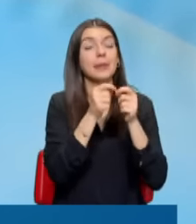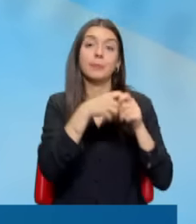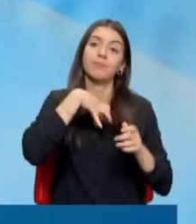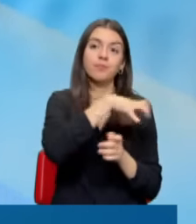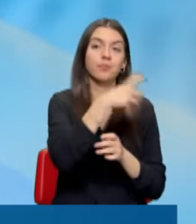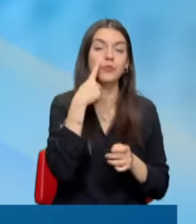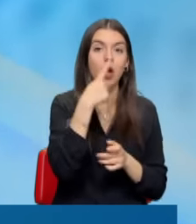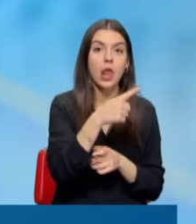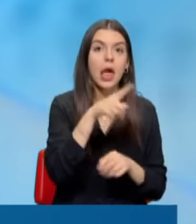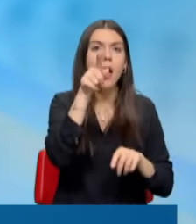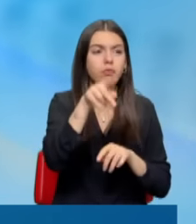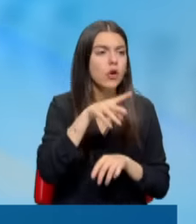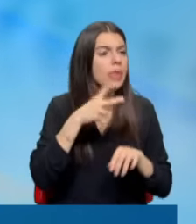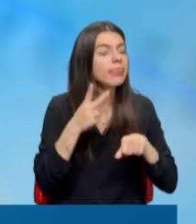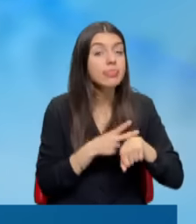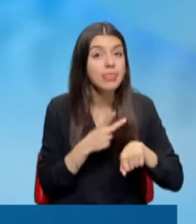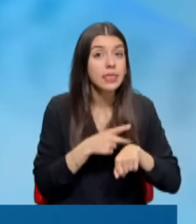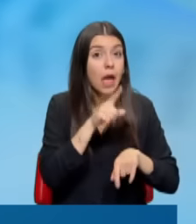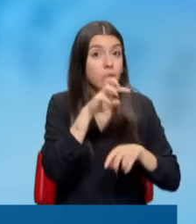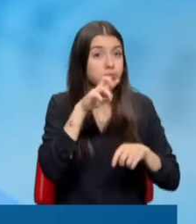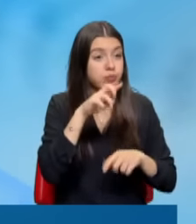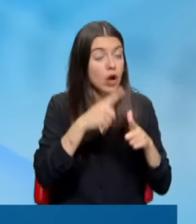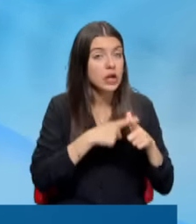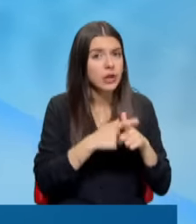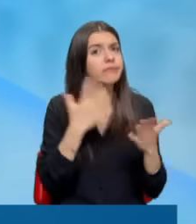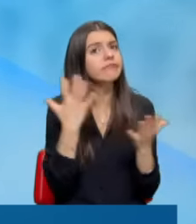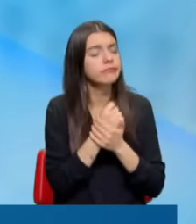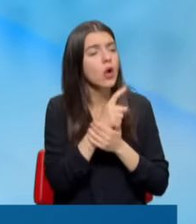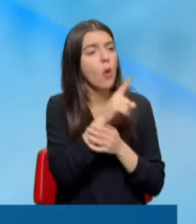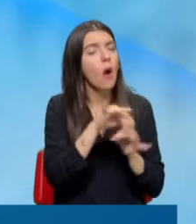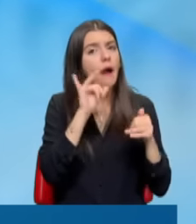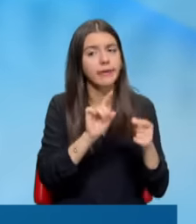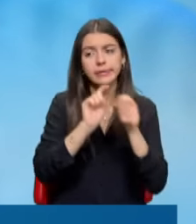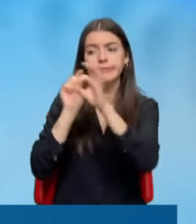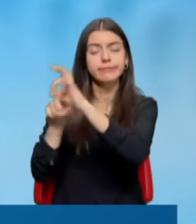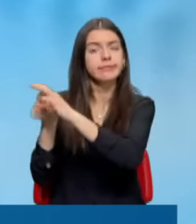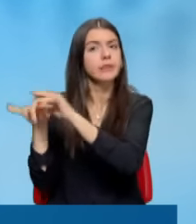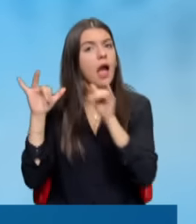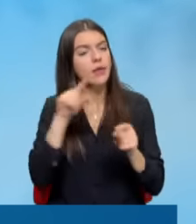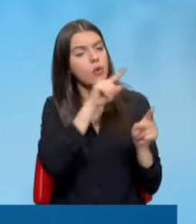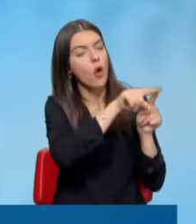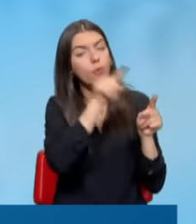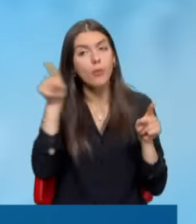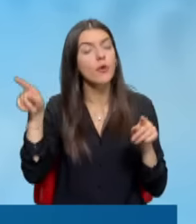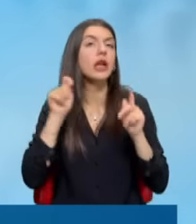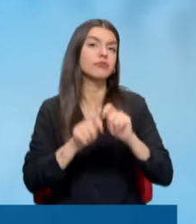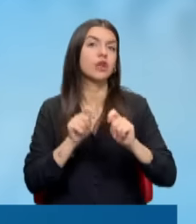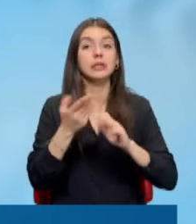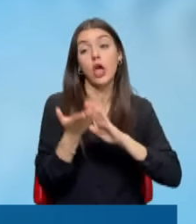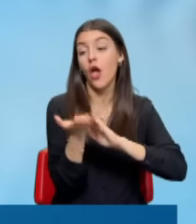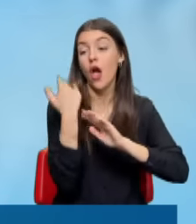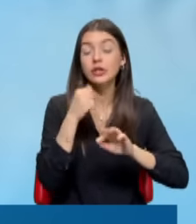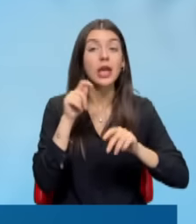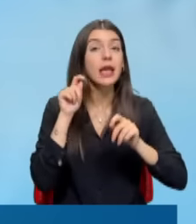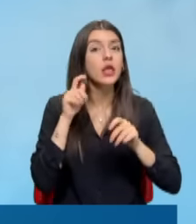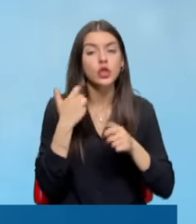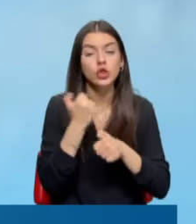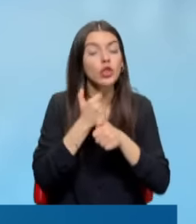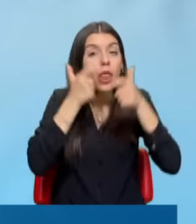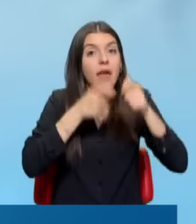ve başarılı olmuş projeleri başka illere ulaştıracağımız bir sistem kuracağız. Geçmiş dönemde görev yapmış başarılı belediye